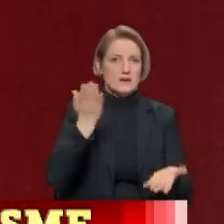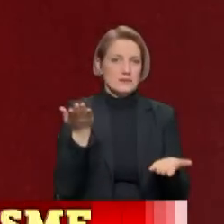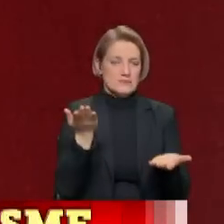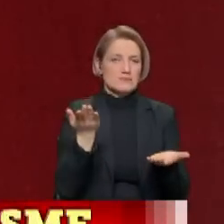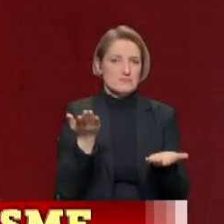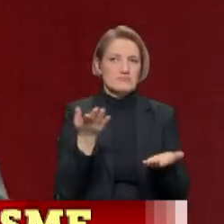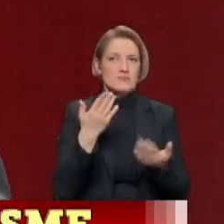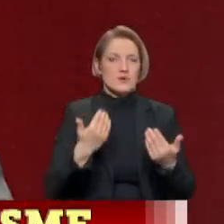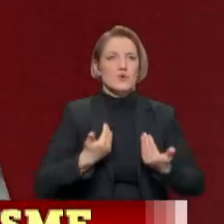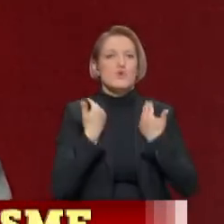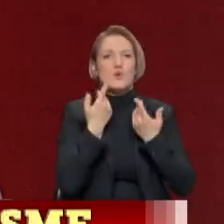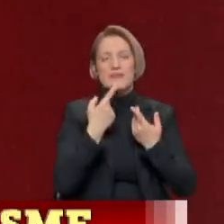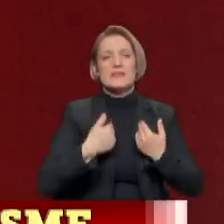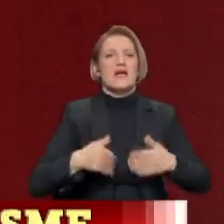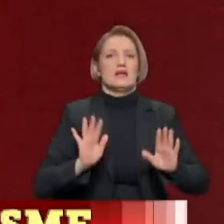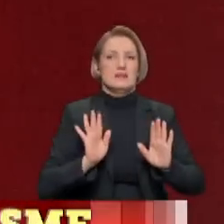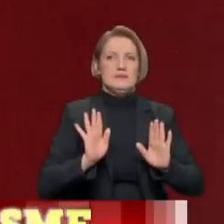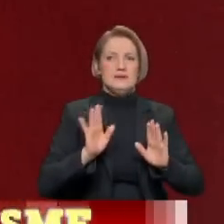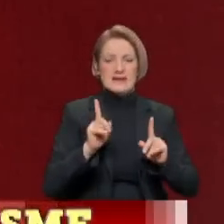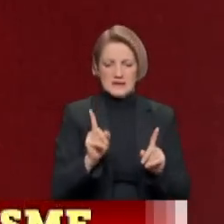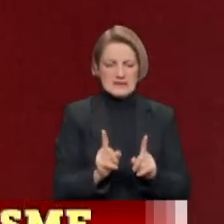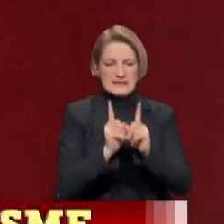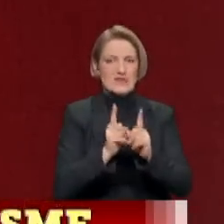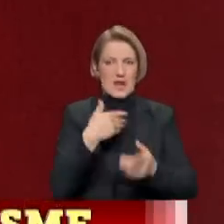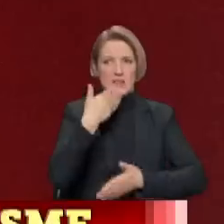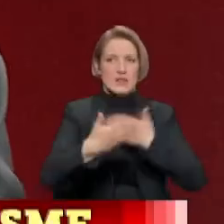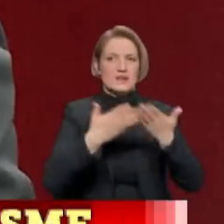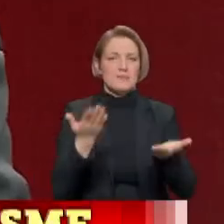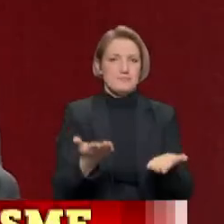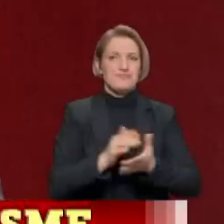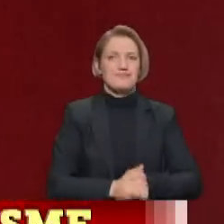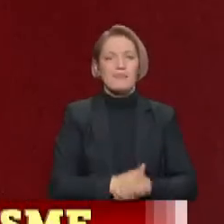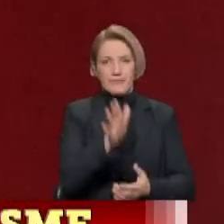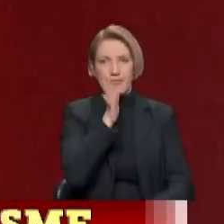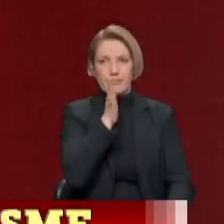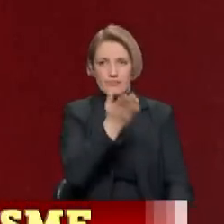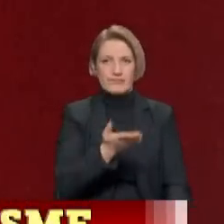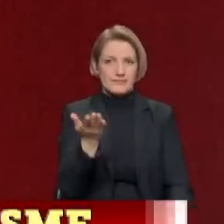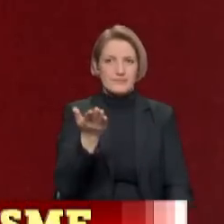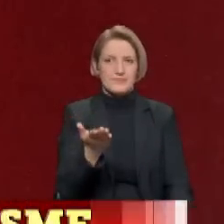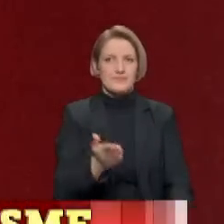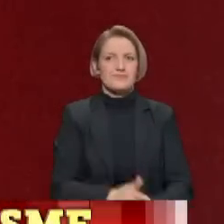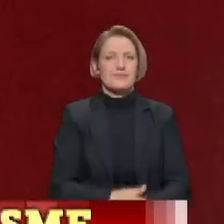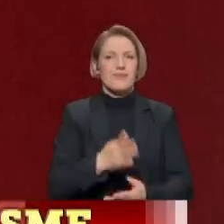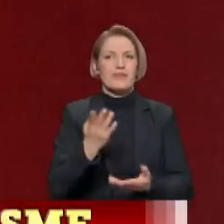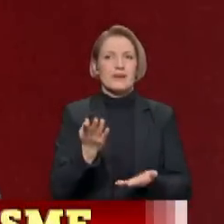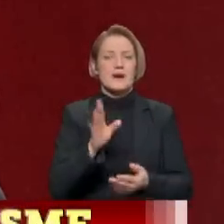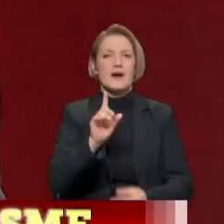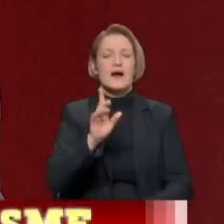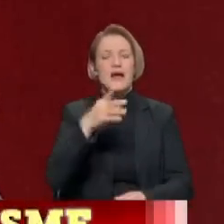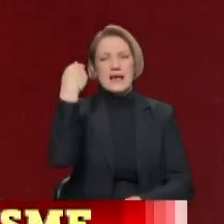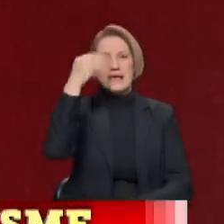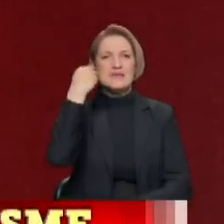hukuki değil, hukuksal hiçbir dayanağı yok da. Şöyle kısaca bir anlatayım. Biliyorsunuz mazbatasını aldı